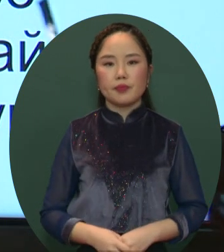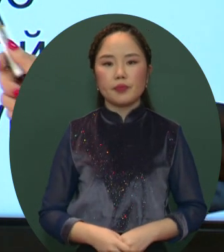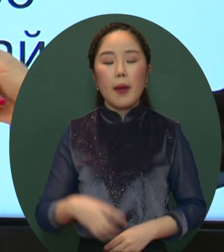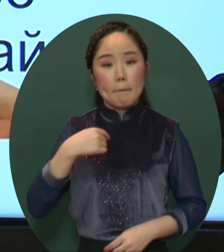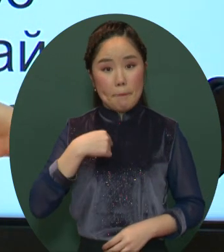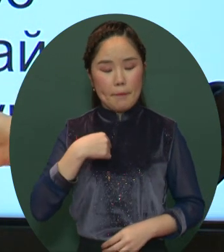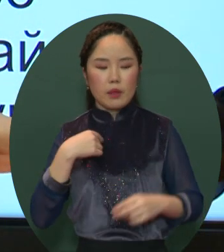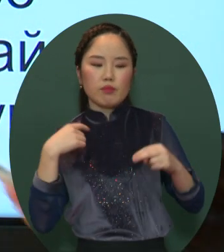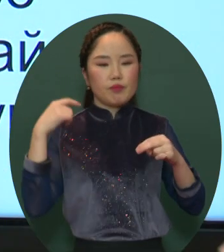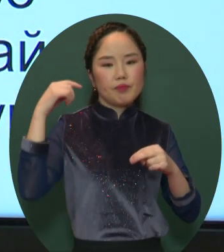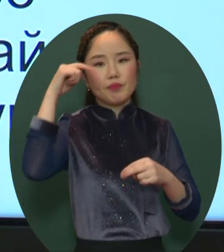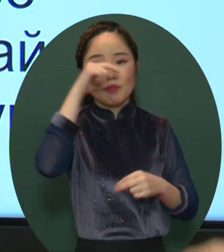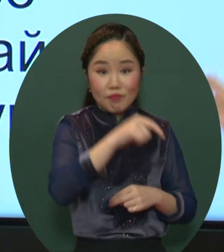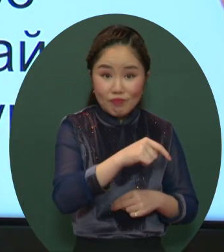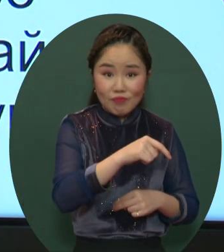Би очоод